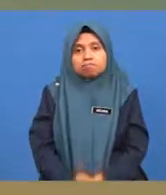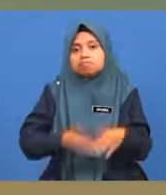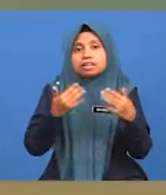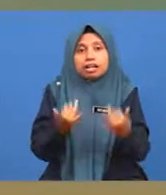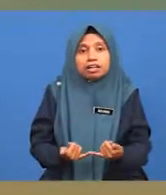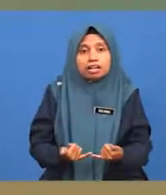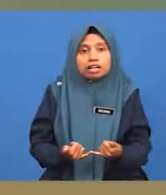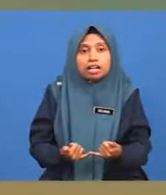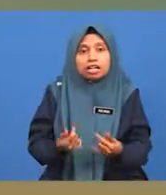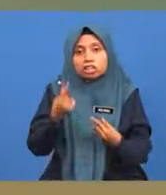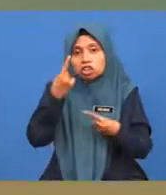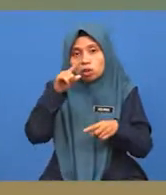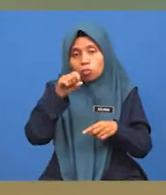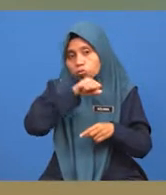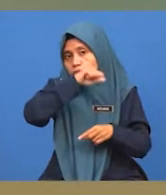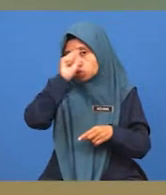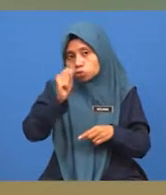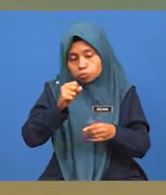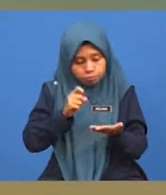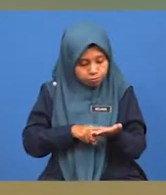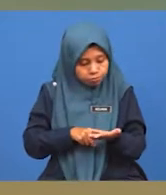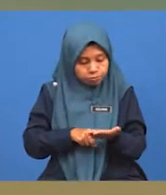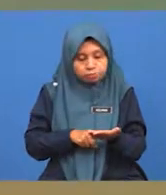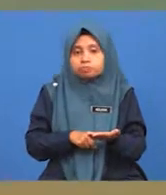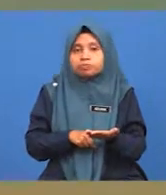Sekarang, jawab soalan ini.